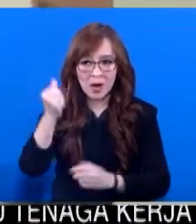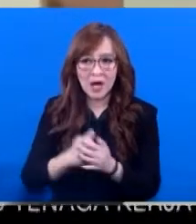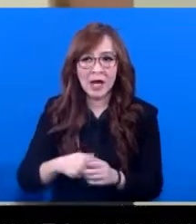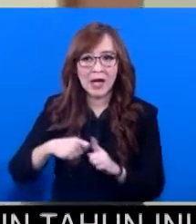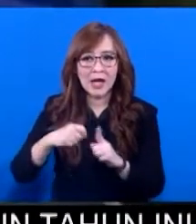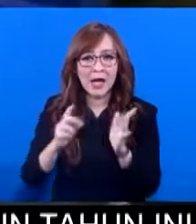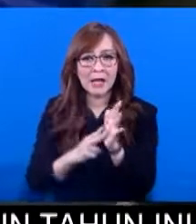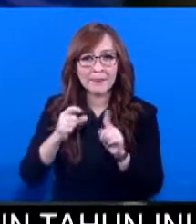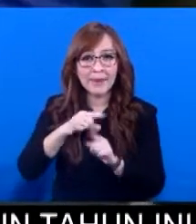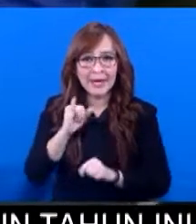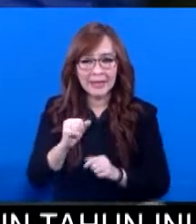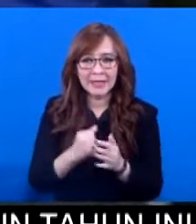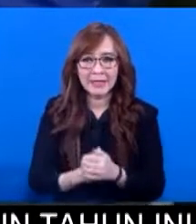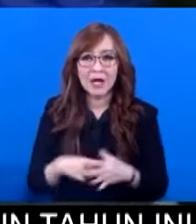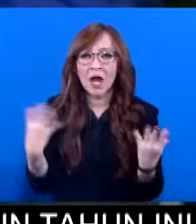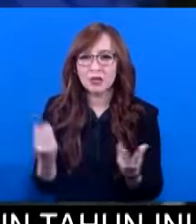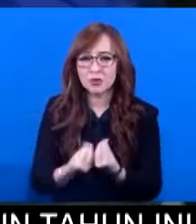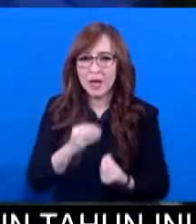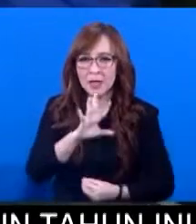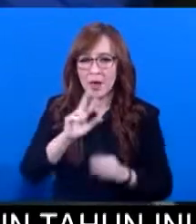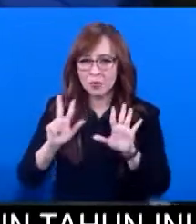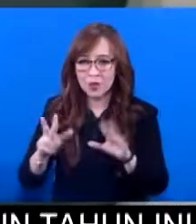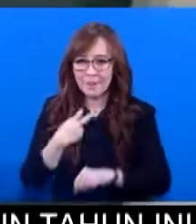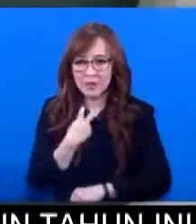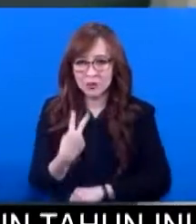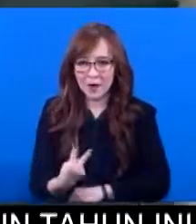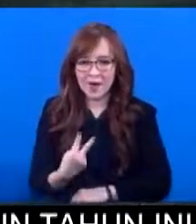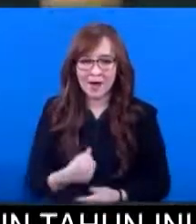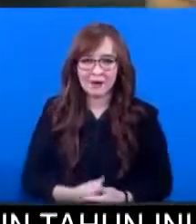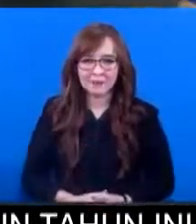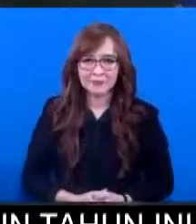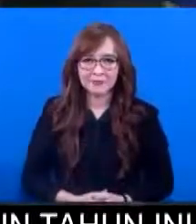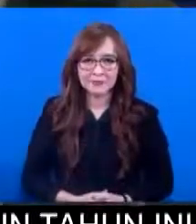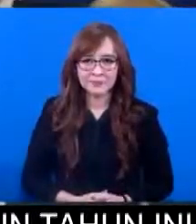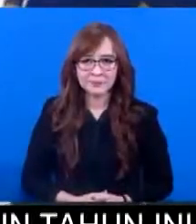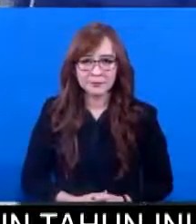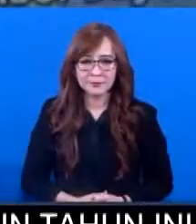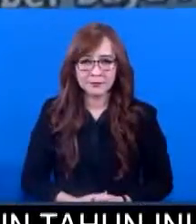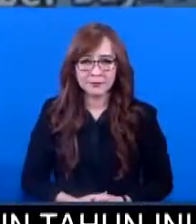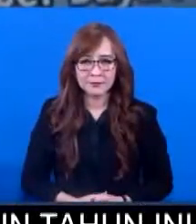2021-2024 dengan 58 suara. Samsudinur, Palangkaraya, Kalimantan Tengah.